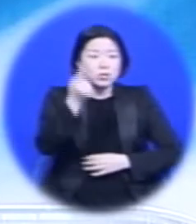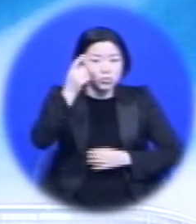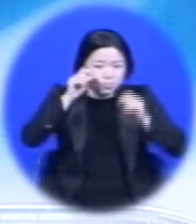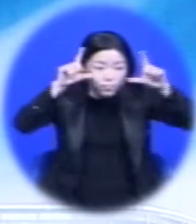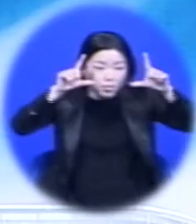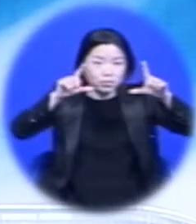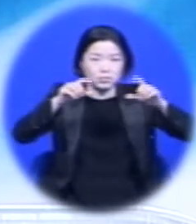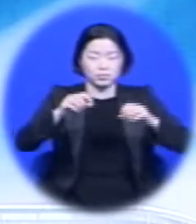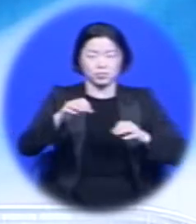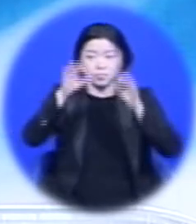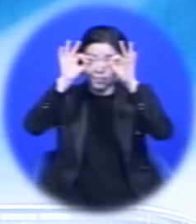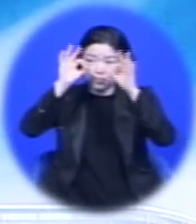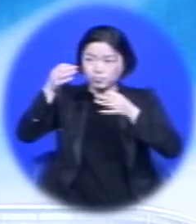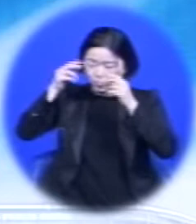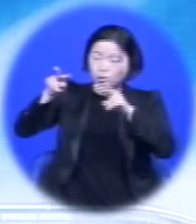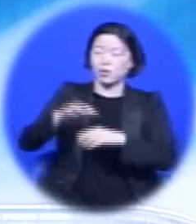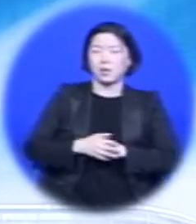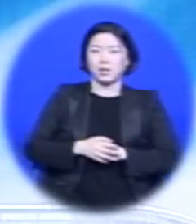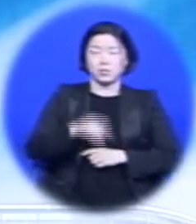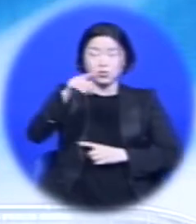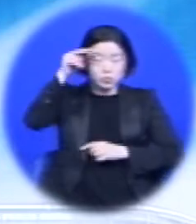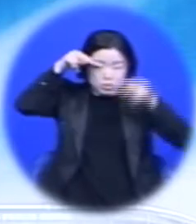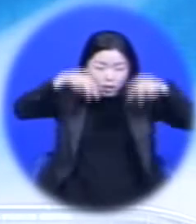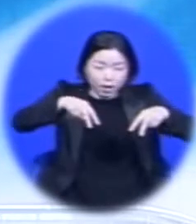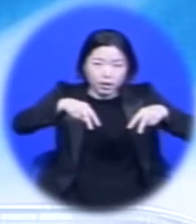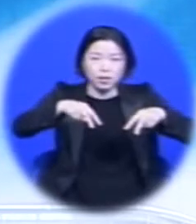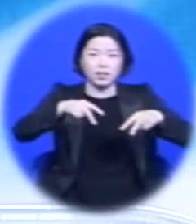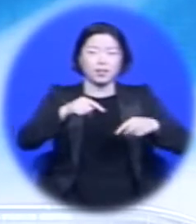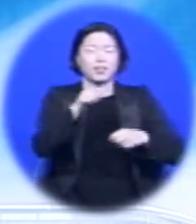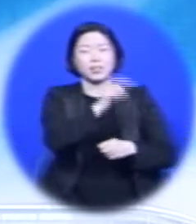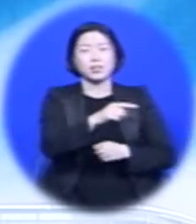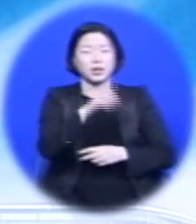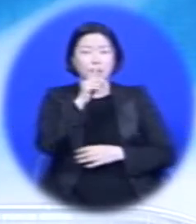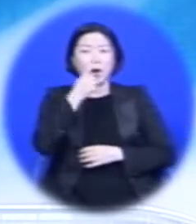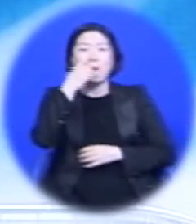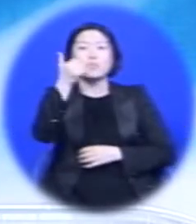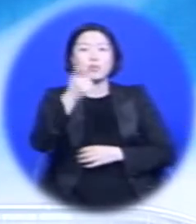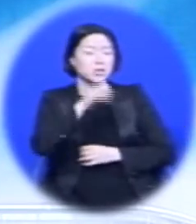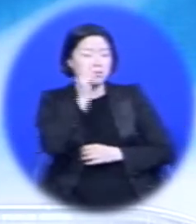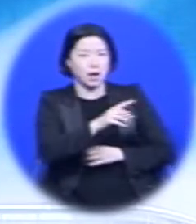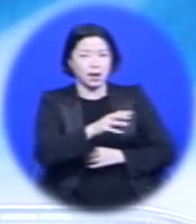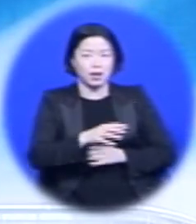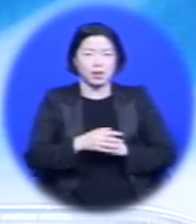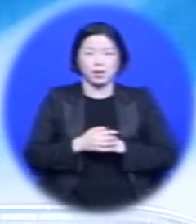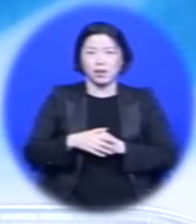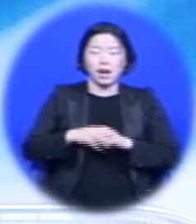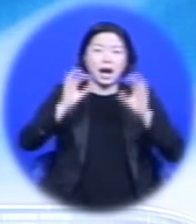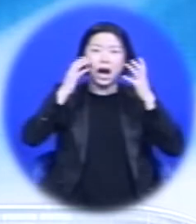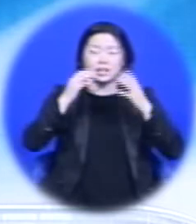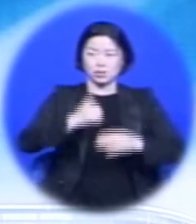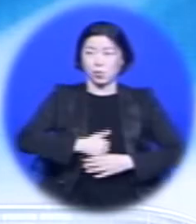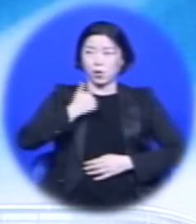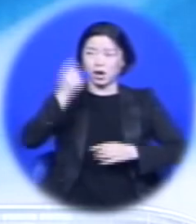그렇게 동그랗게 뜨고 쳐다봐. 눈 까라. 뭐 이렇게 해서 아이들은요, 화난 표정도 못